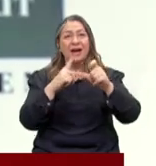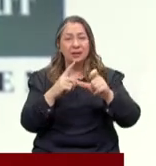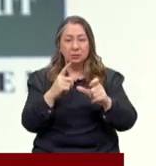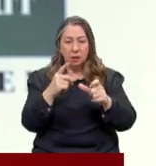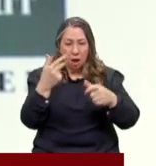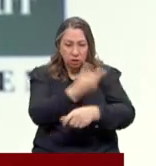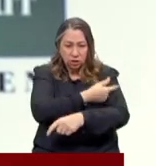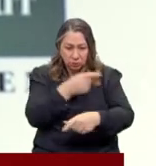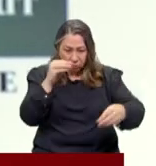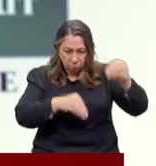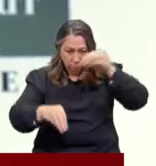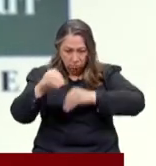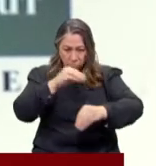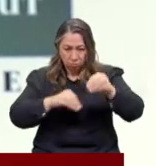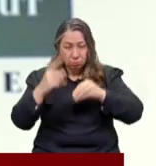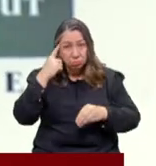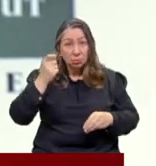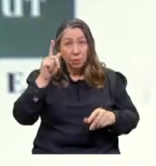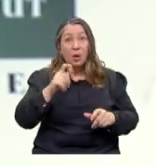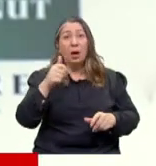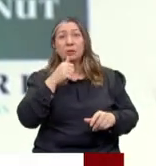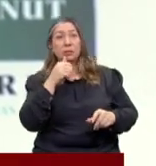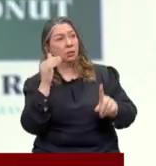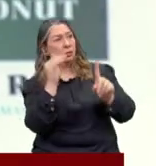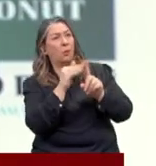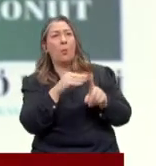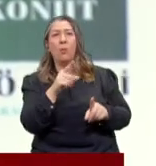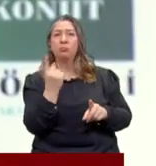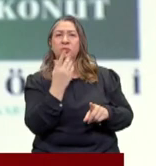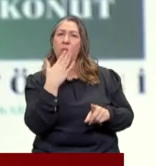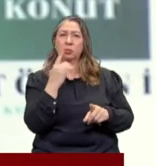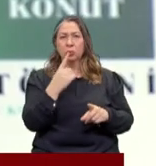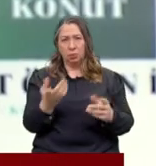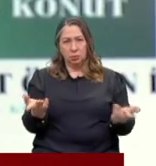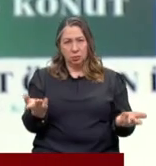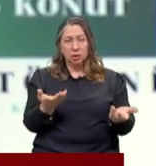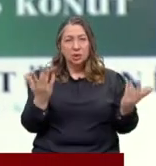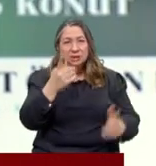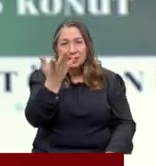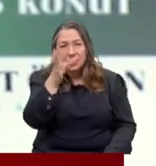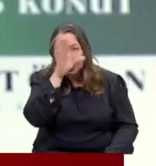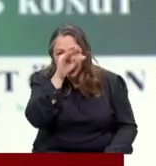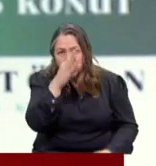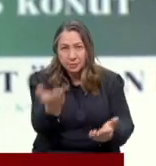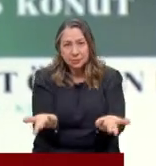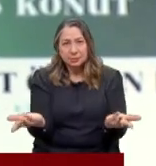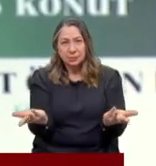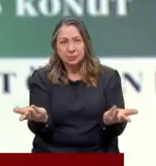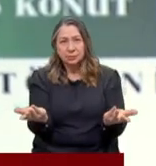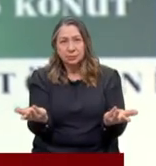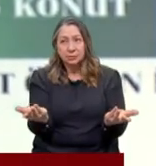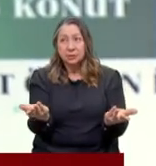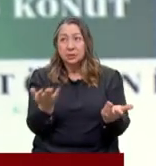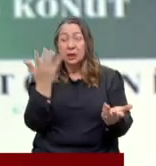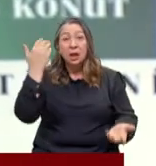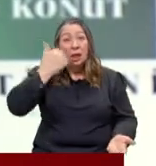üretiyor, icat ediyor. Adamlar diyor ki böyle bir şey yok diyor. Ya siz ne sahtekarsınız ya?